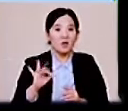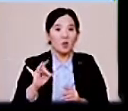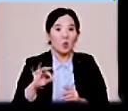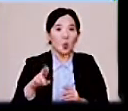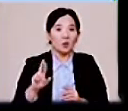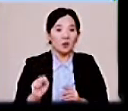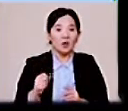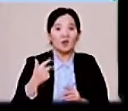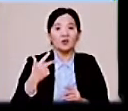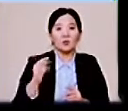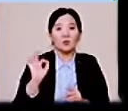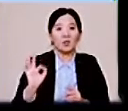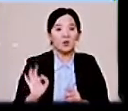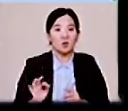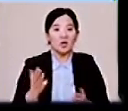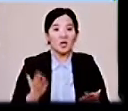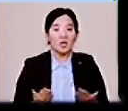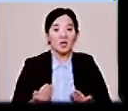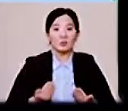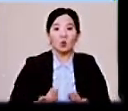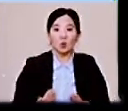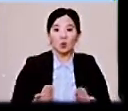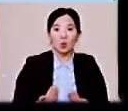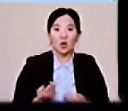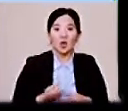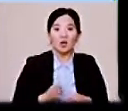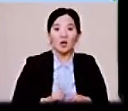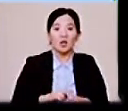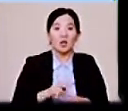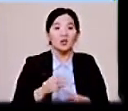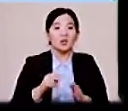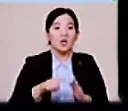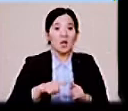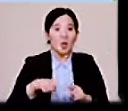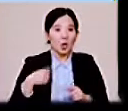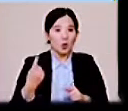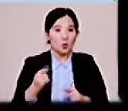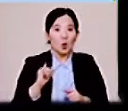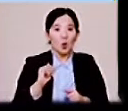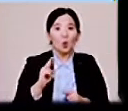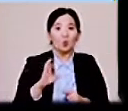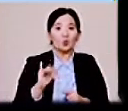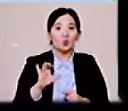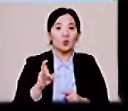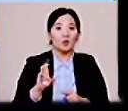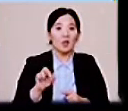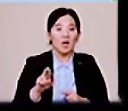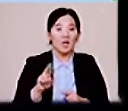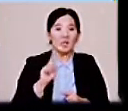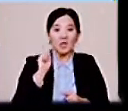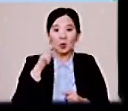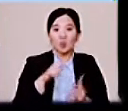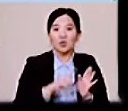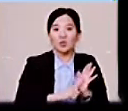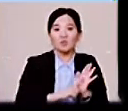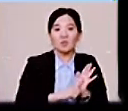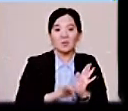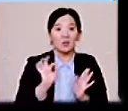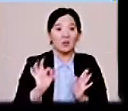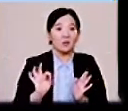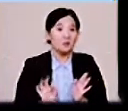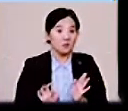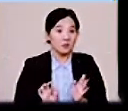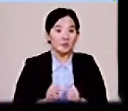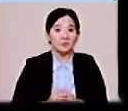3%. Если мы с вами берем в быту, то мы с вами видим следующую надпись. Уксусная кислота 70%.